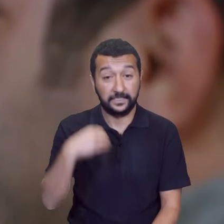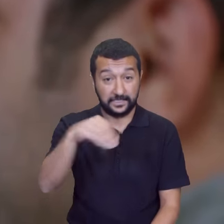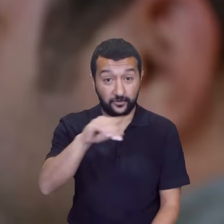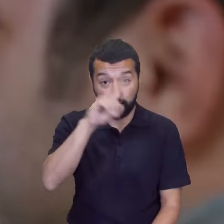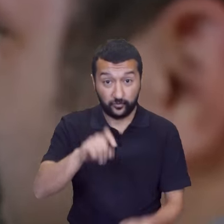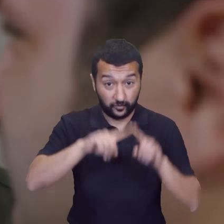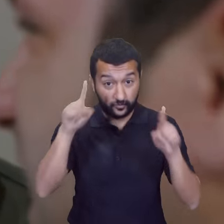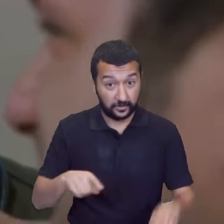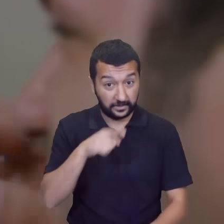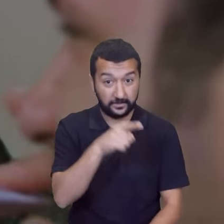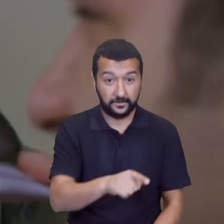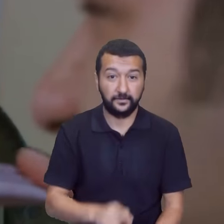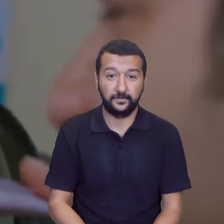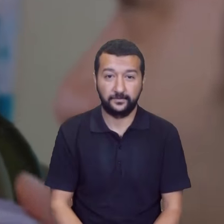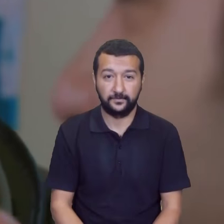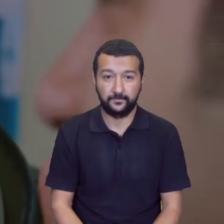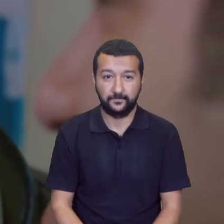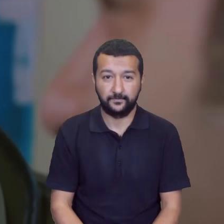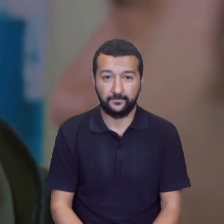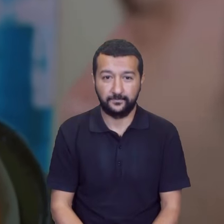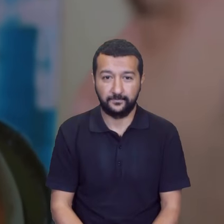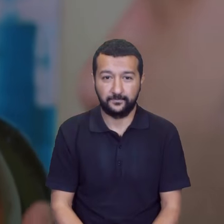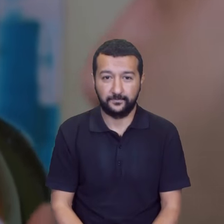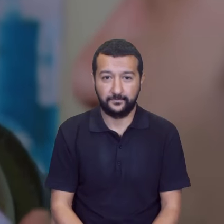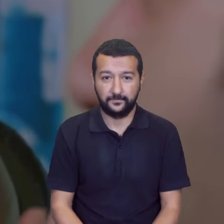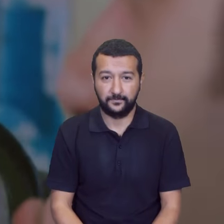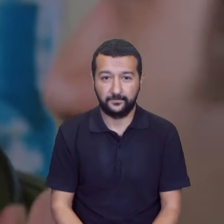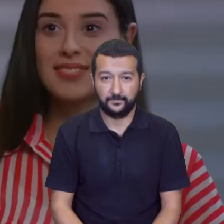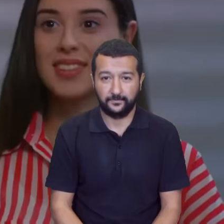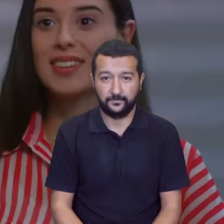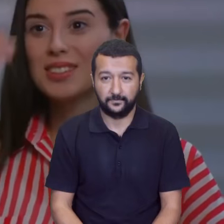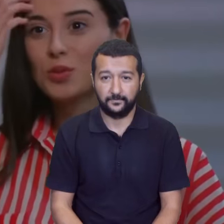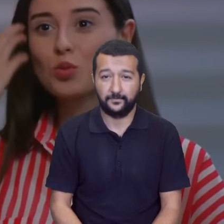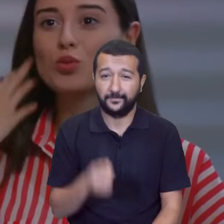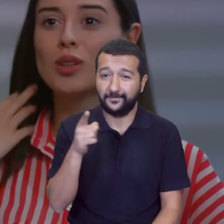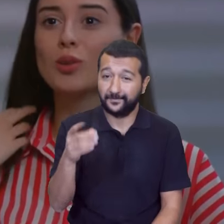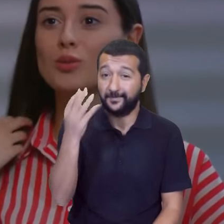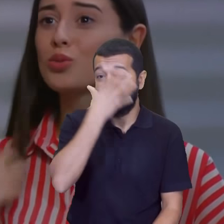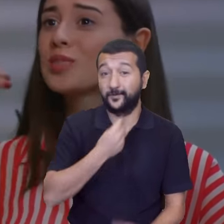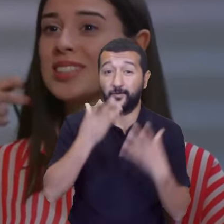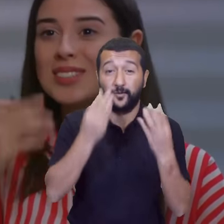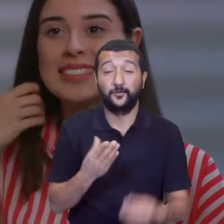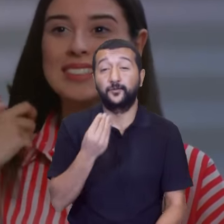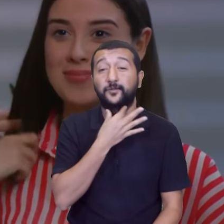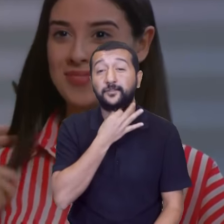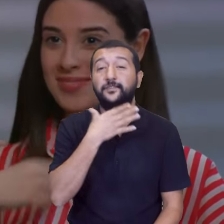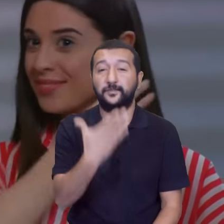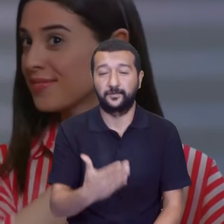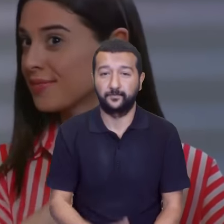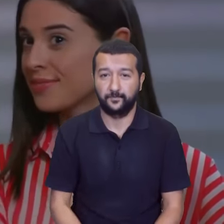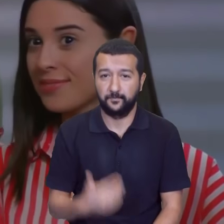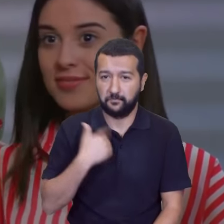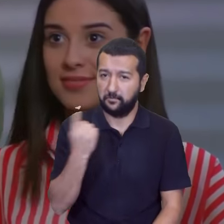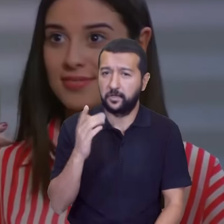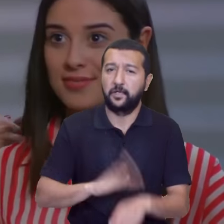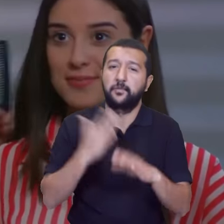Satıyor musun dükkanı? Burnunun dibinde paraları sayarak geçiyor. Şener mest oldu. Ya çok güzel oldu. Çok teşekkür ederim.